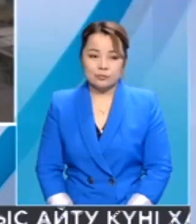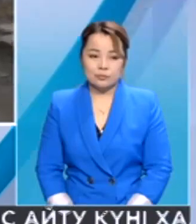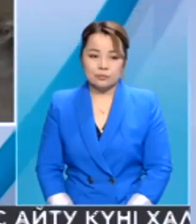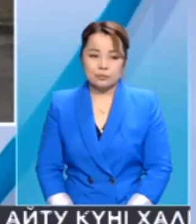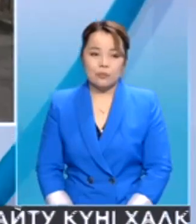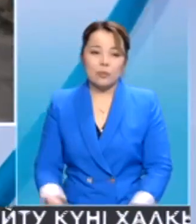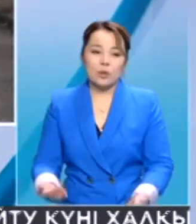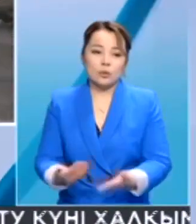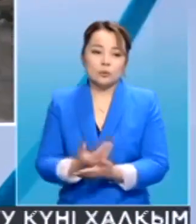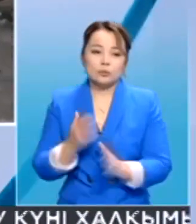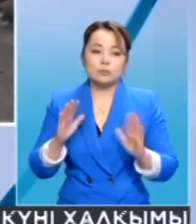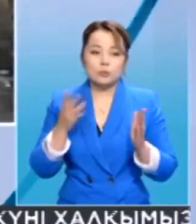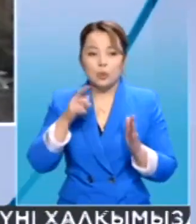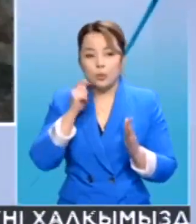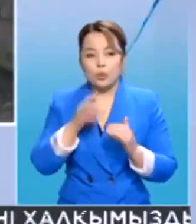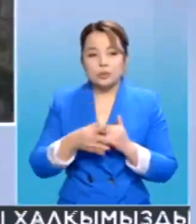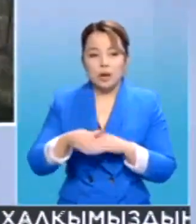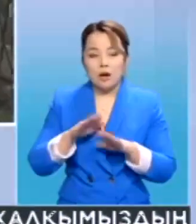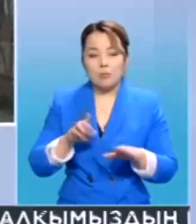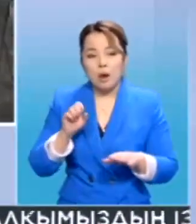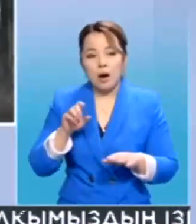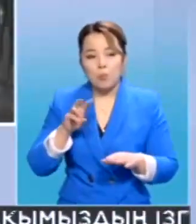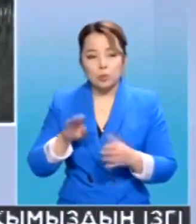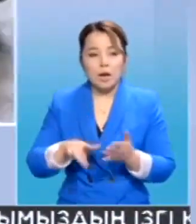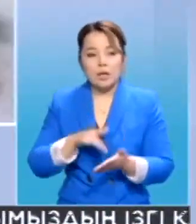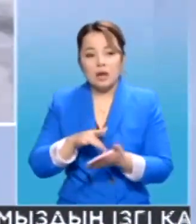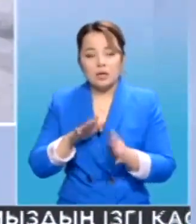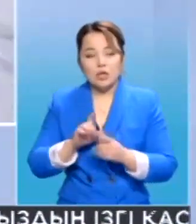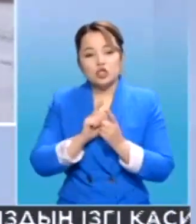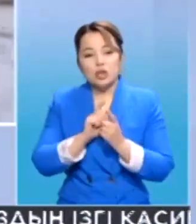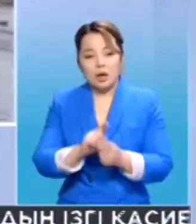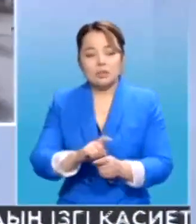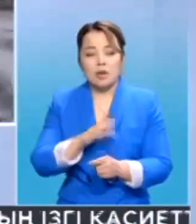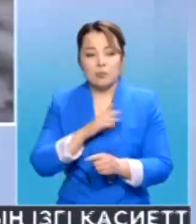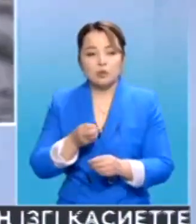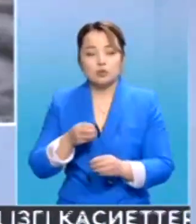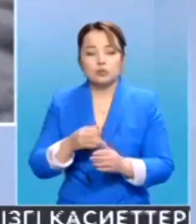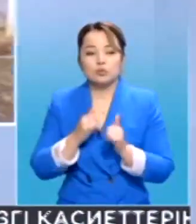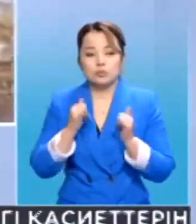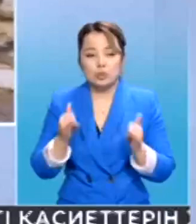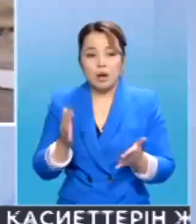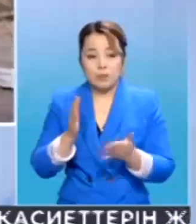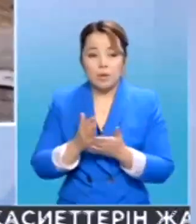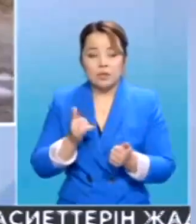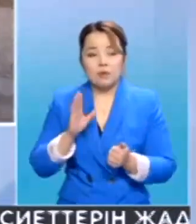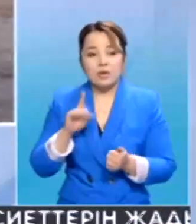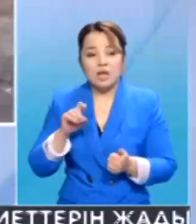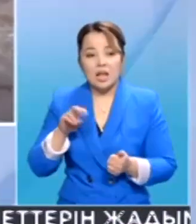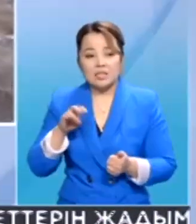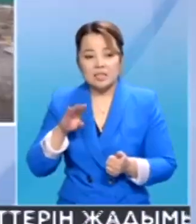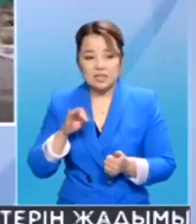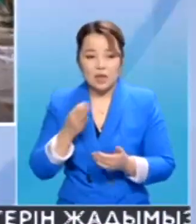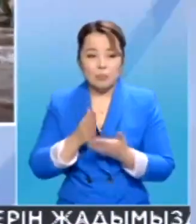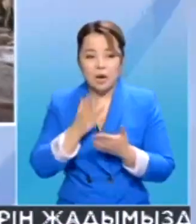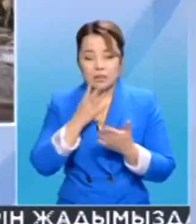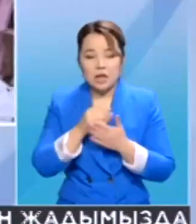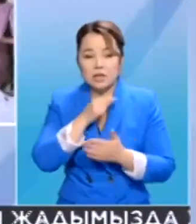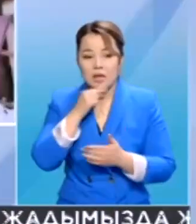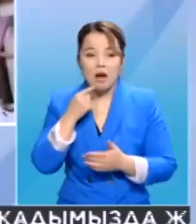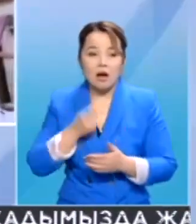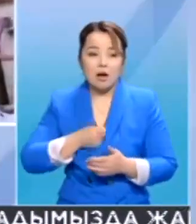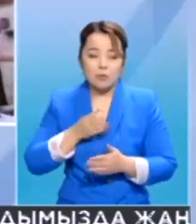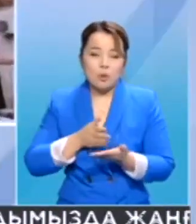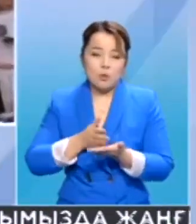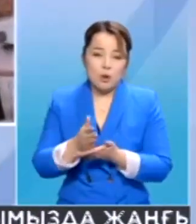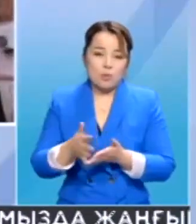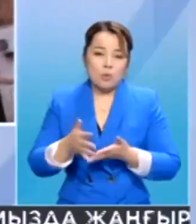Жақынан бірер ақпар, Украинаның шығысындағы Бахмут қаласы үшін шайқас күшейіп келеді. Владимир Зеленскийдің сөзінше Ресей армиясы бұл бағытта